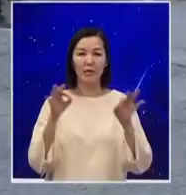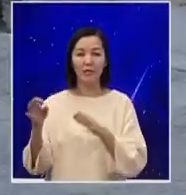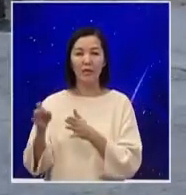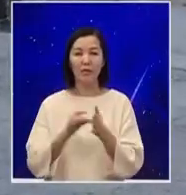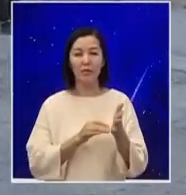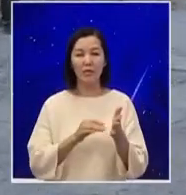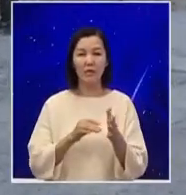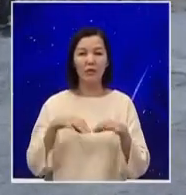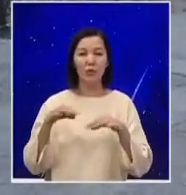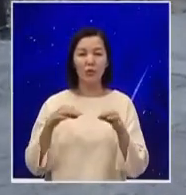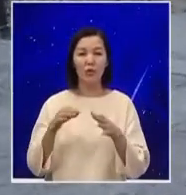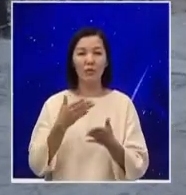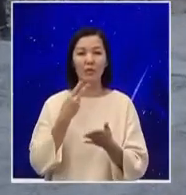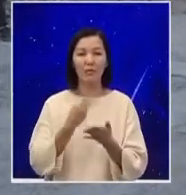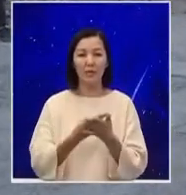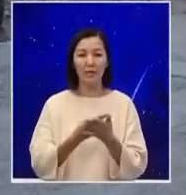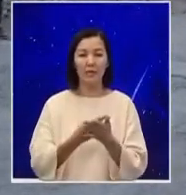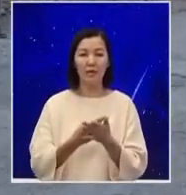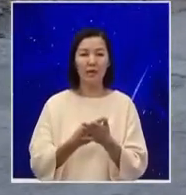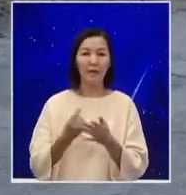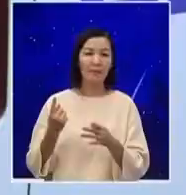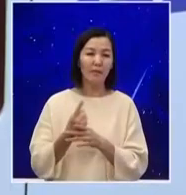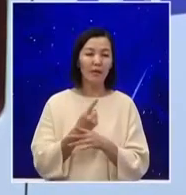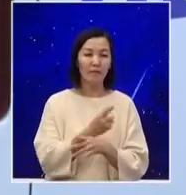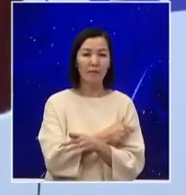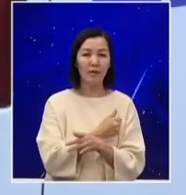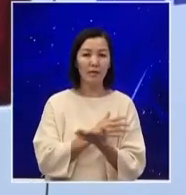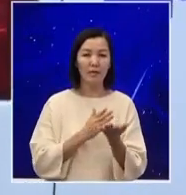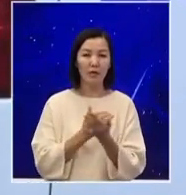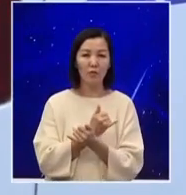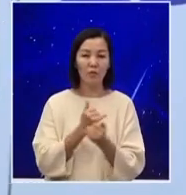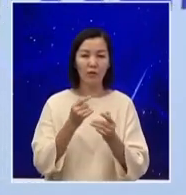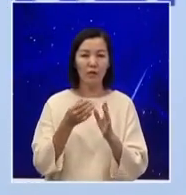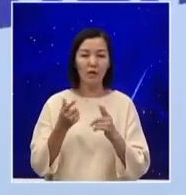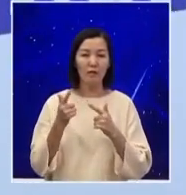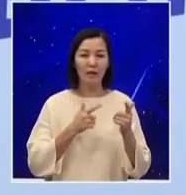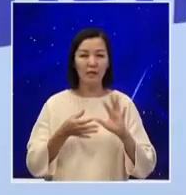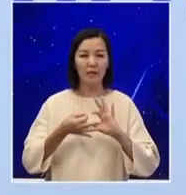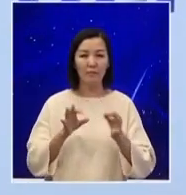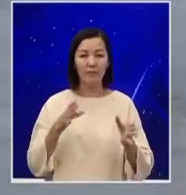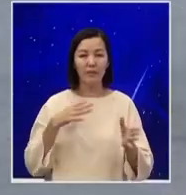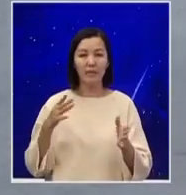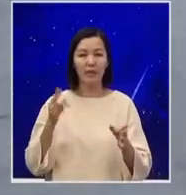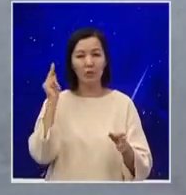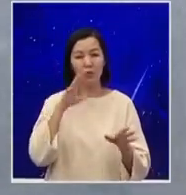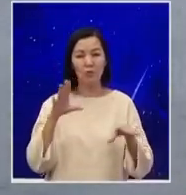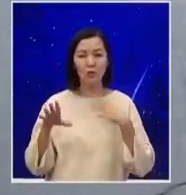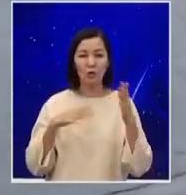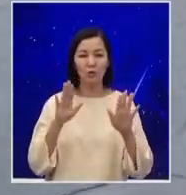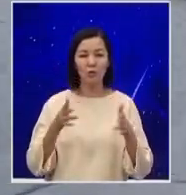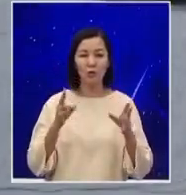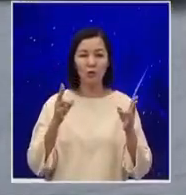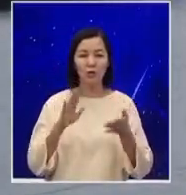көлігіне салады. Жедел жәрдем қызметкерлері алғашқы медициналық көмек көрсетіп, дайындықтарын пысықтады. Жалпы тактикалық жаттығу барысында төтенше